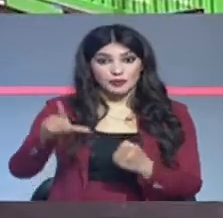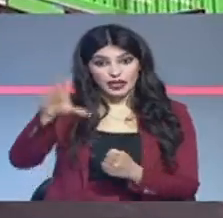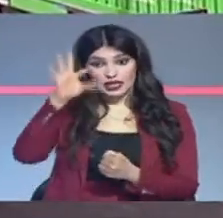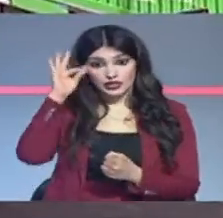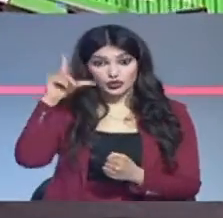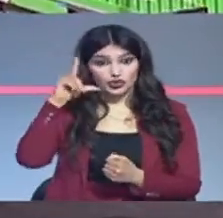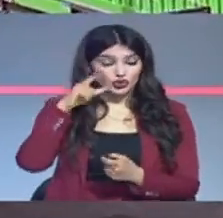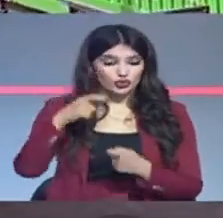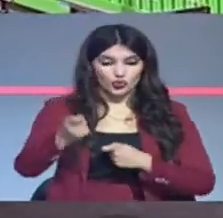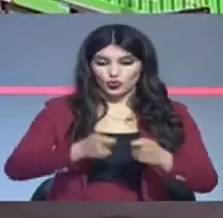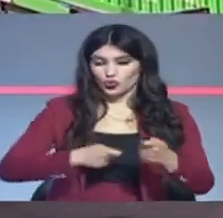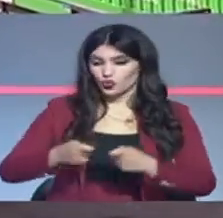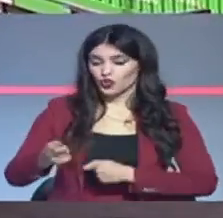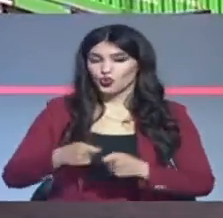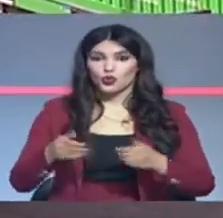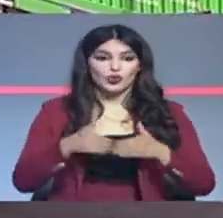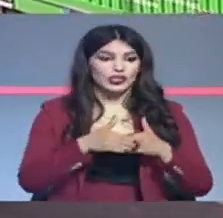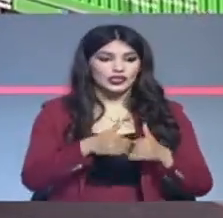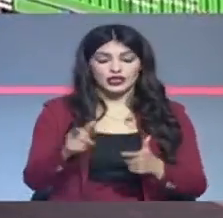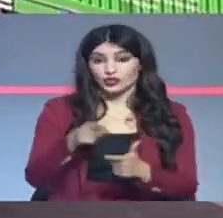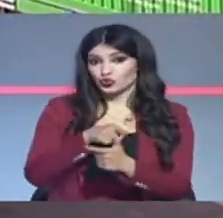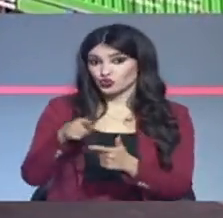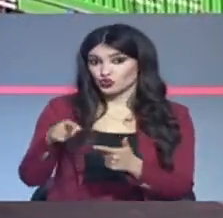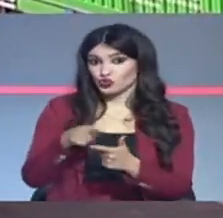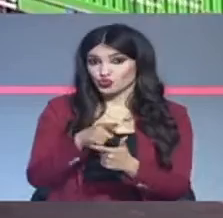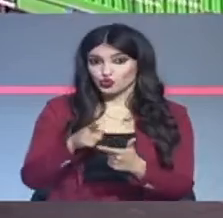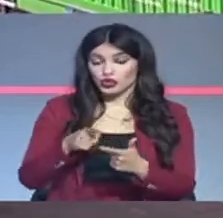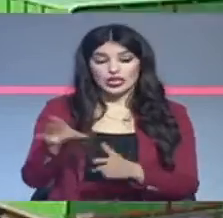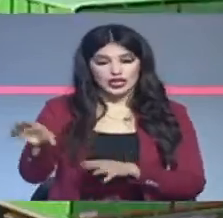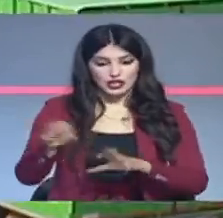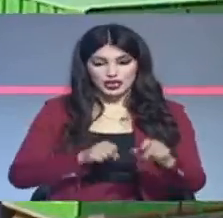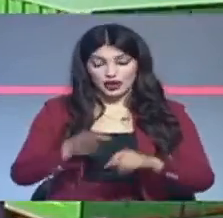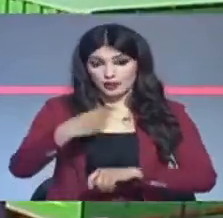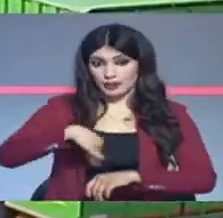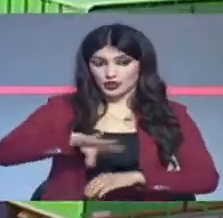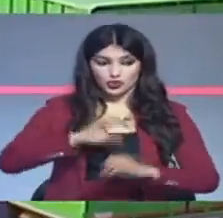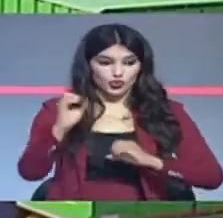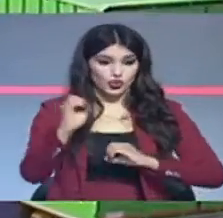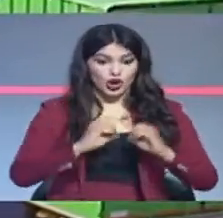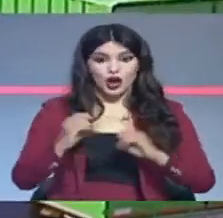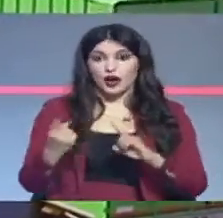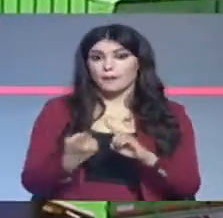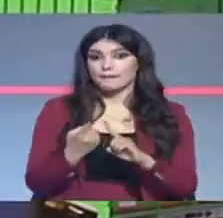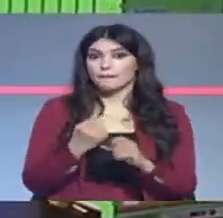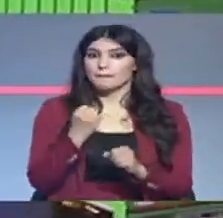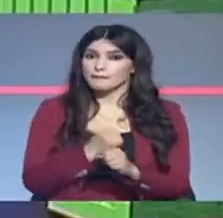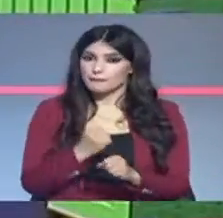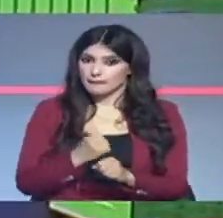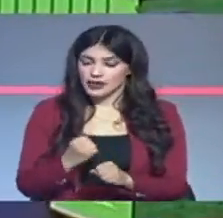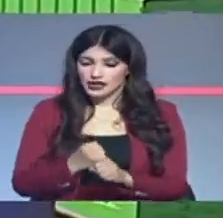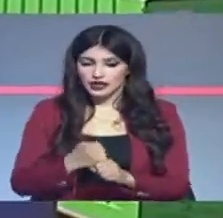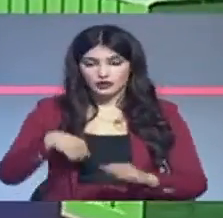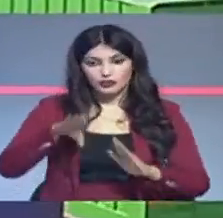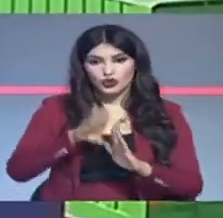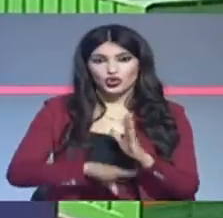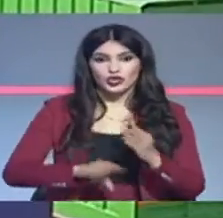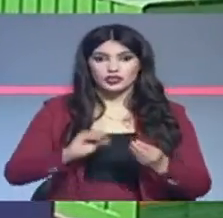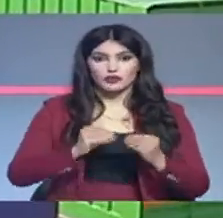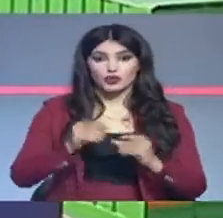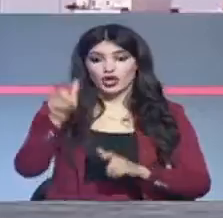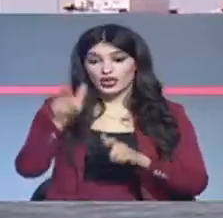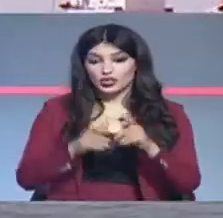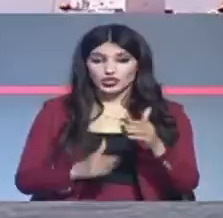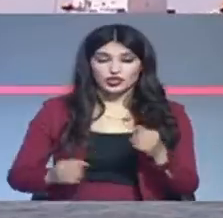وتوسيع دائره قطاعات التعامل الثنائيه دعا ممثلون المنظمات الى ضروره العمل على تذليل الصعوبات للمستثمرين